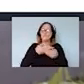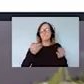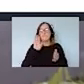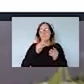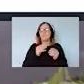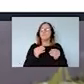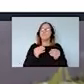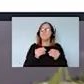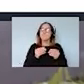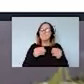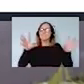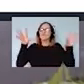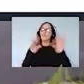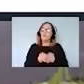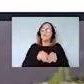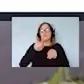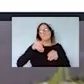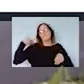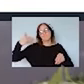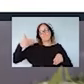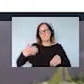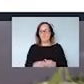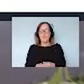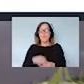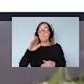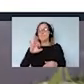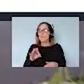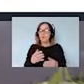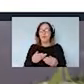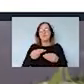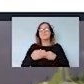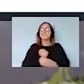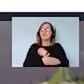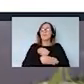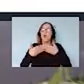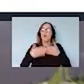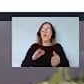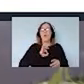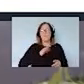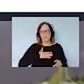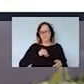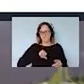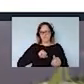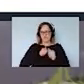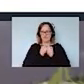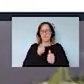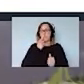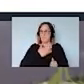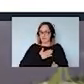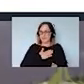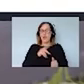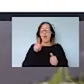puentą tego, o czym chciałem dzisiaj powiedzieć, bo otwarte zasoby dla mnie osobiście, poza tym, że są pasją,